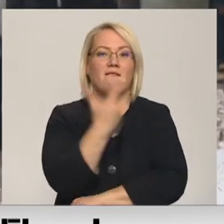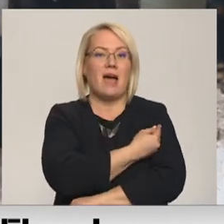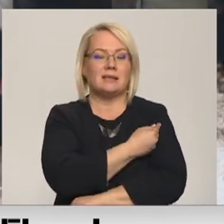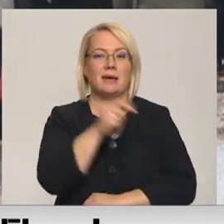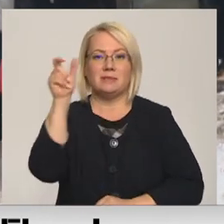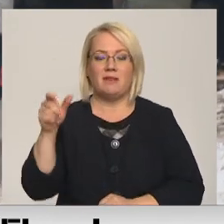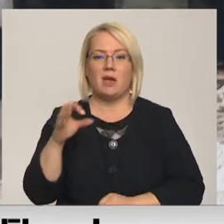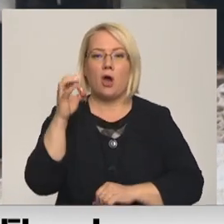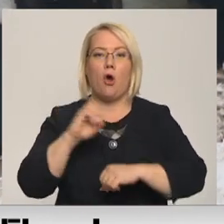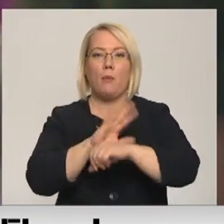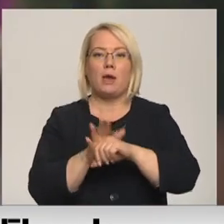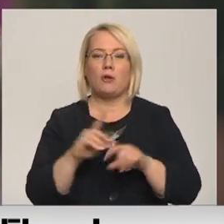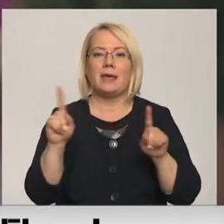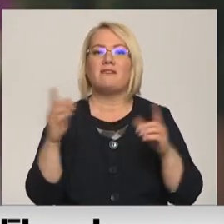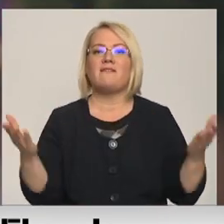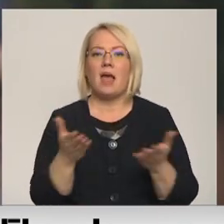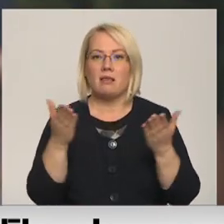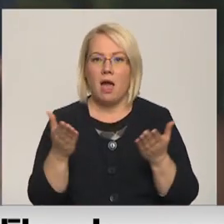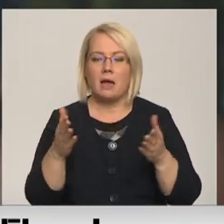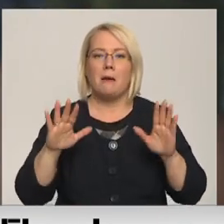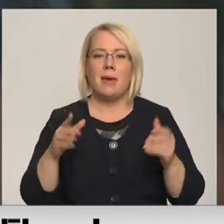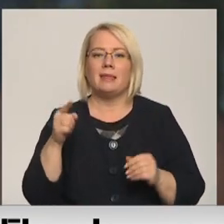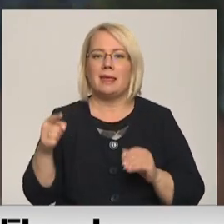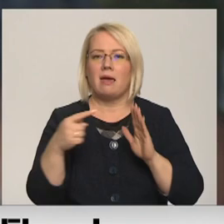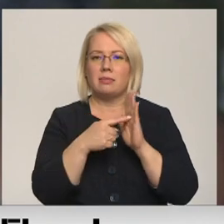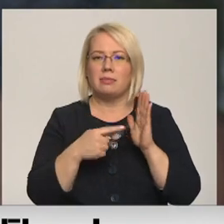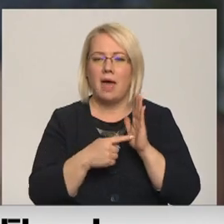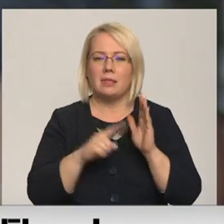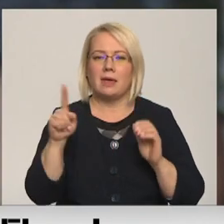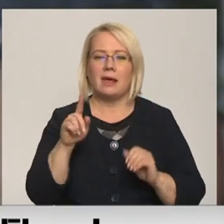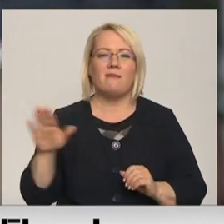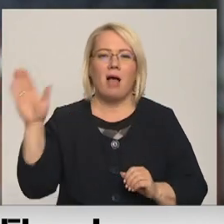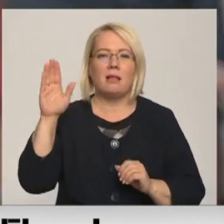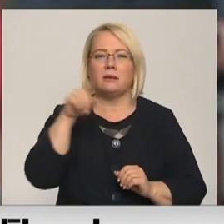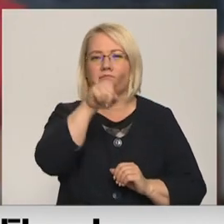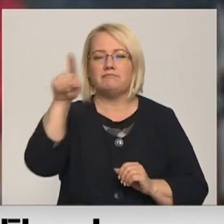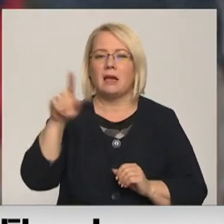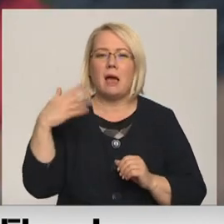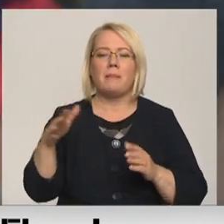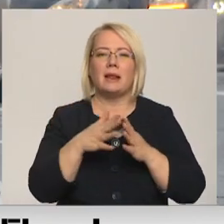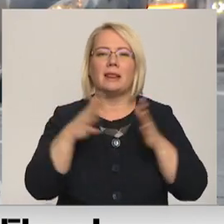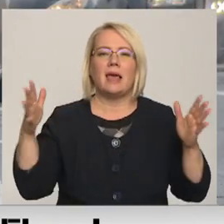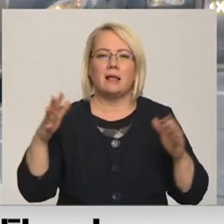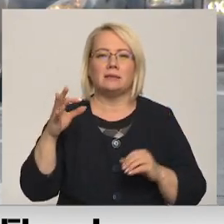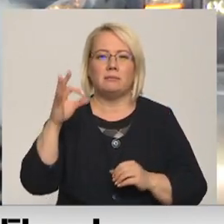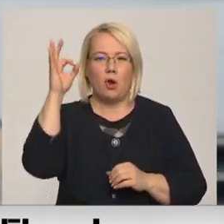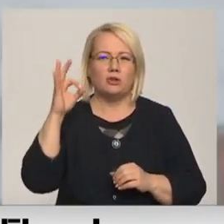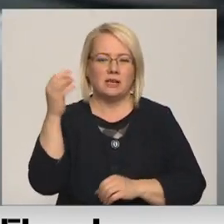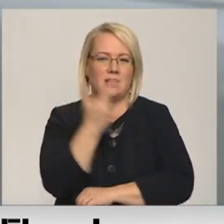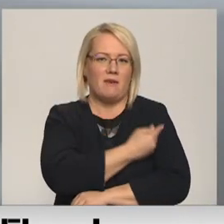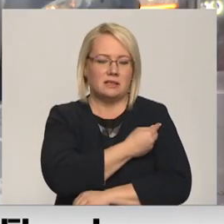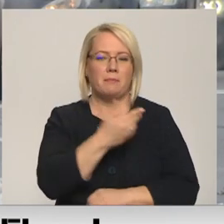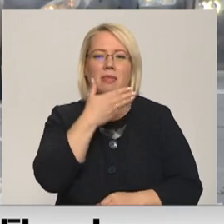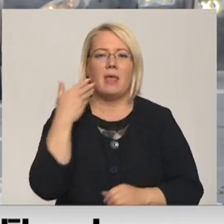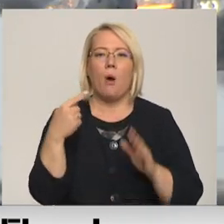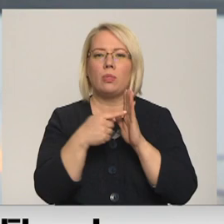gaita ar omikronu var būt vieglāka, taču šie dati pagaidām nāk no valstīm ar lielu vakcinēto īpatsvaru. Tas nozīmē, ka nav daudz datu